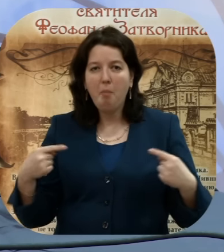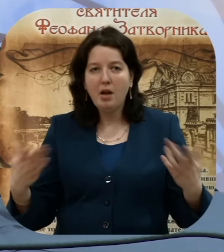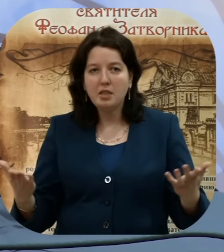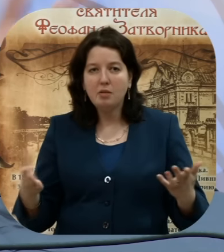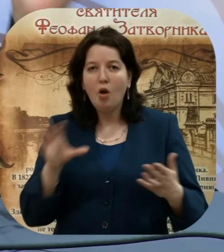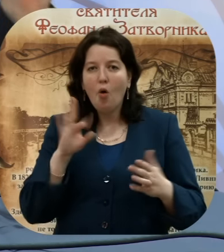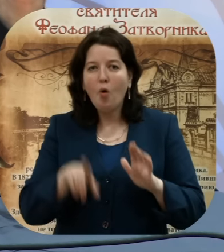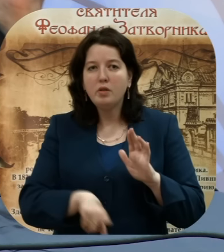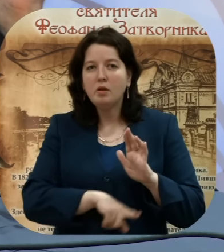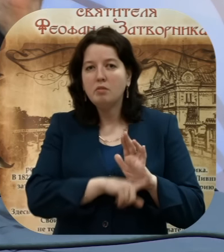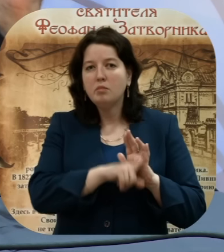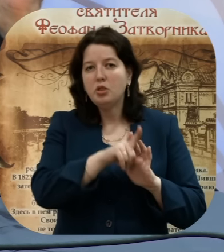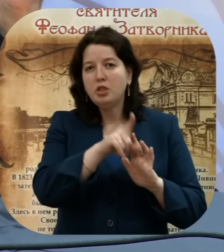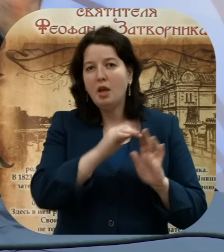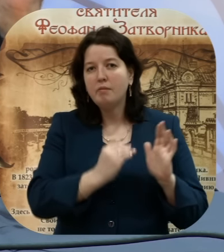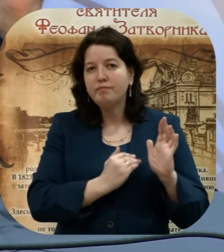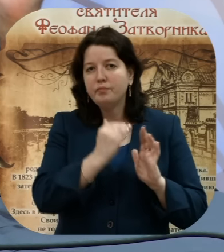минимального до